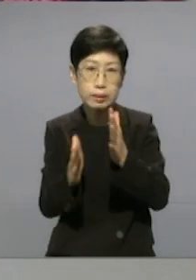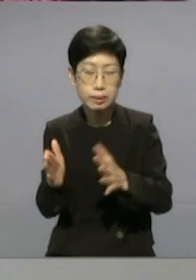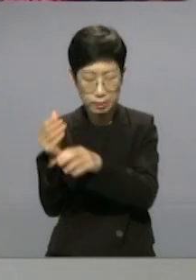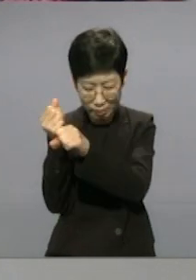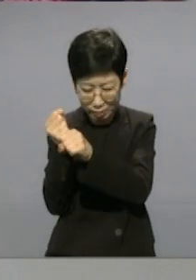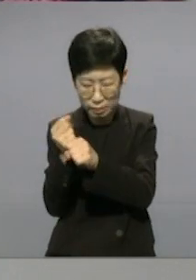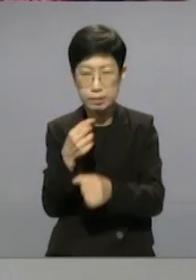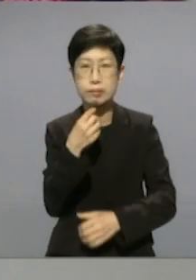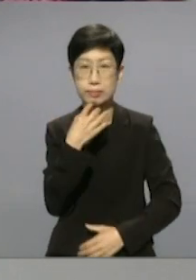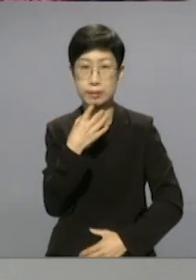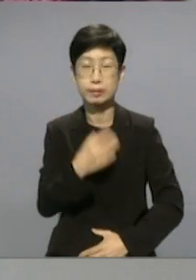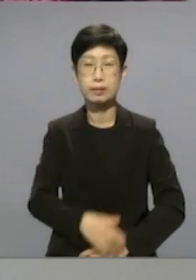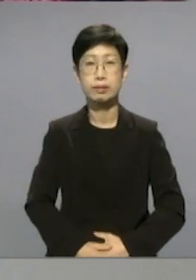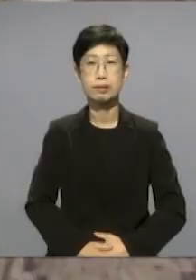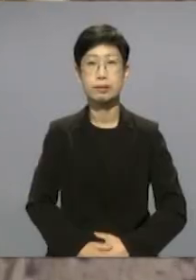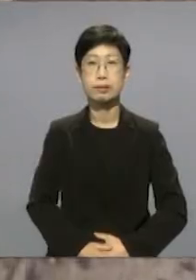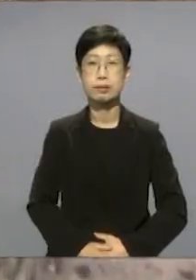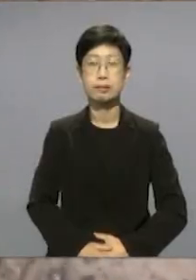원해미 월드리포터입니다